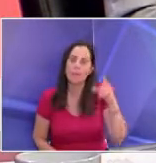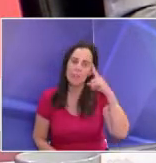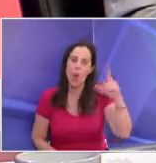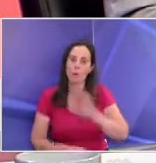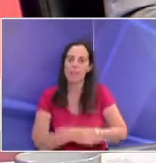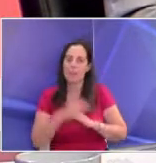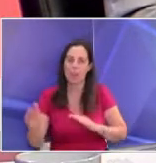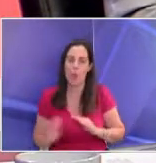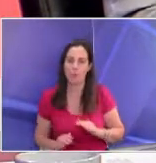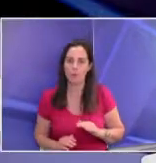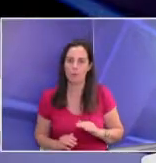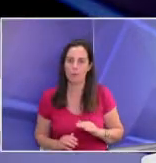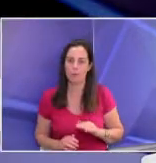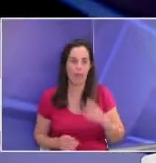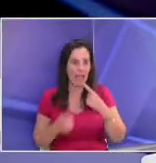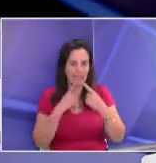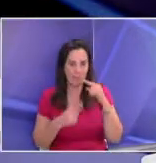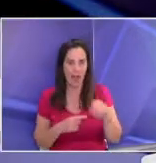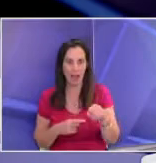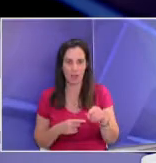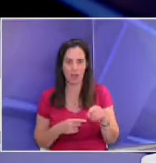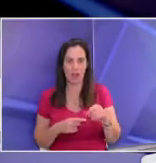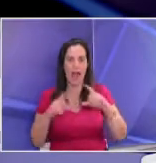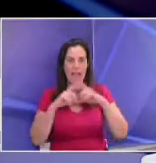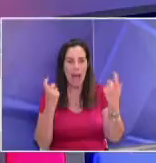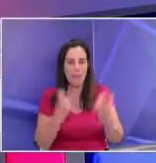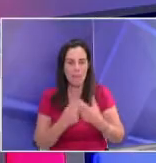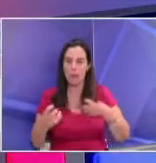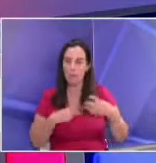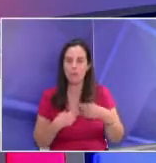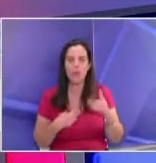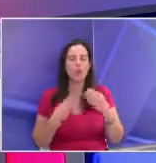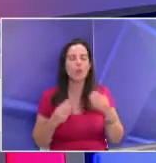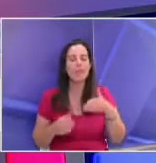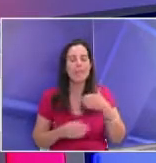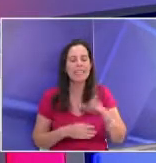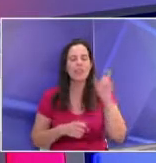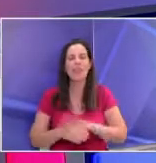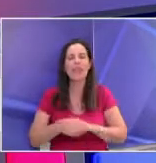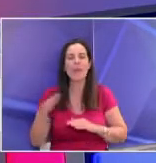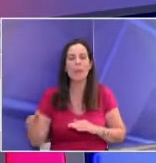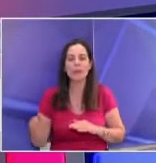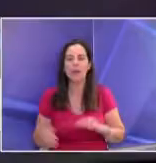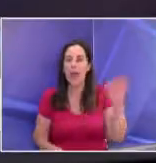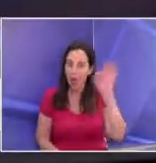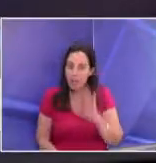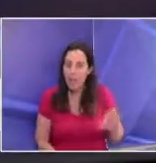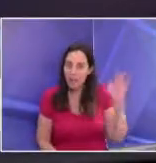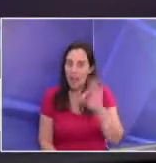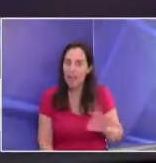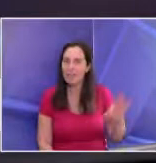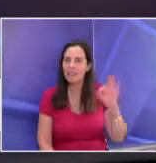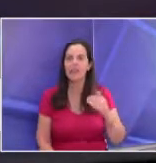עמדות. דיברנו על הבימה והקאמרי, אותו דבר, לא נותנים כניסה לאנשי ימין.